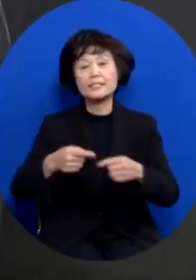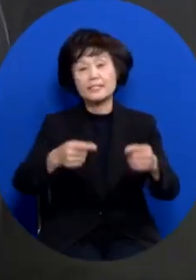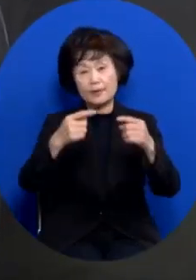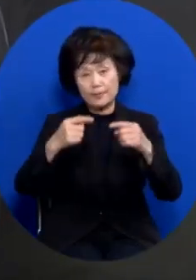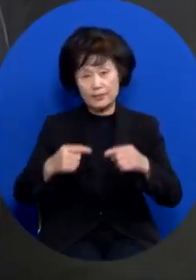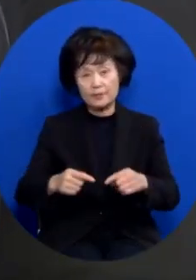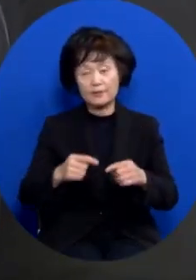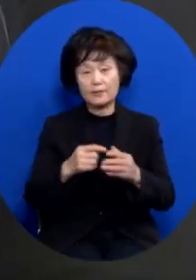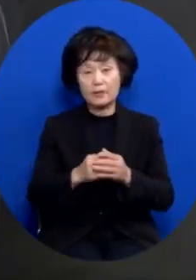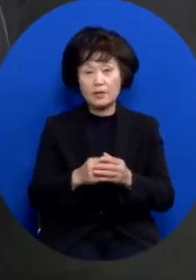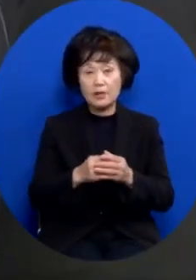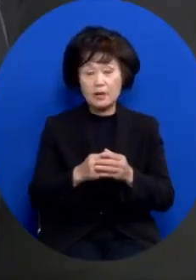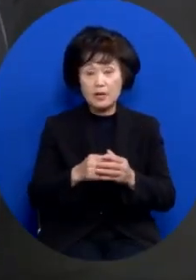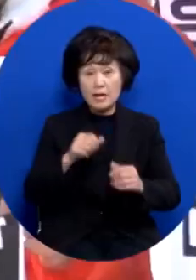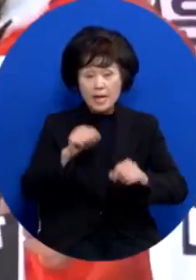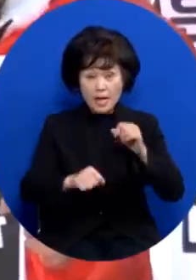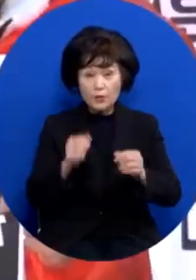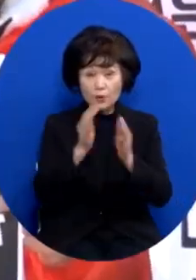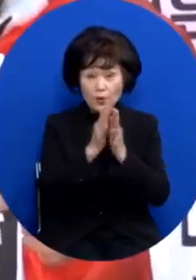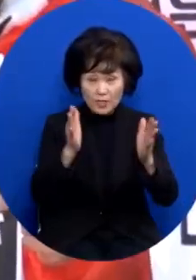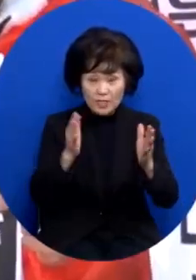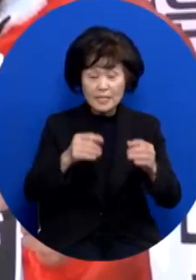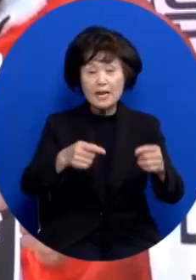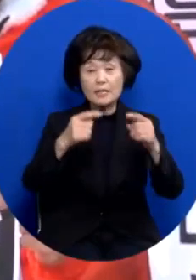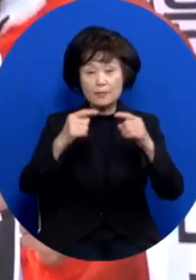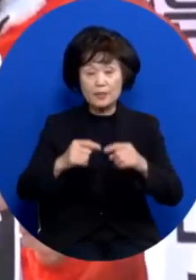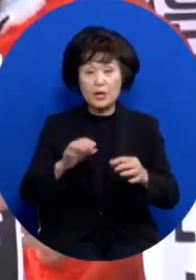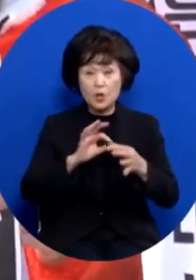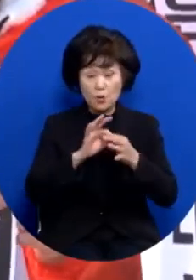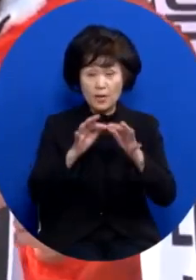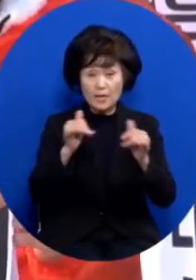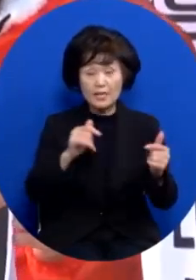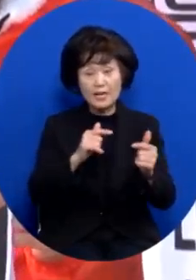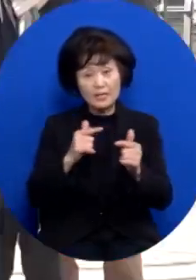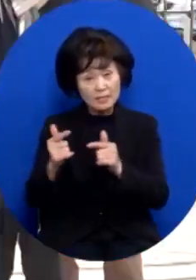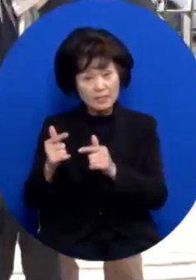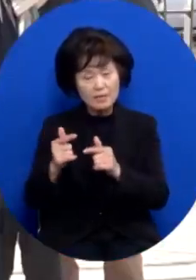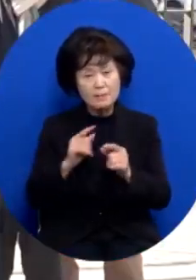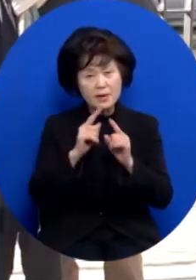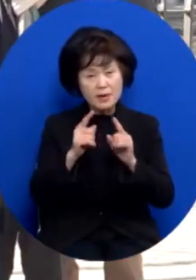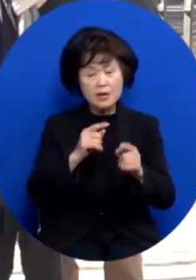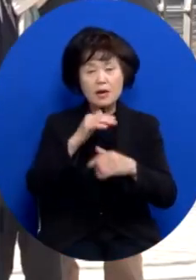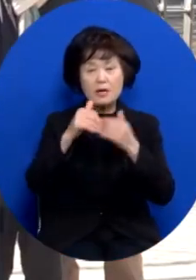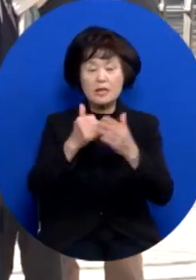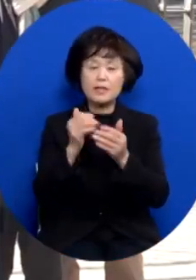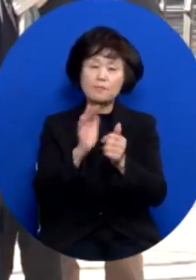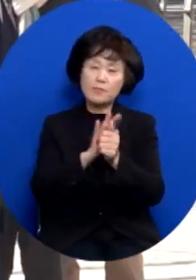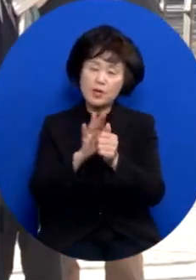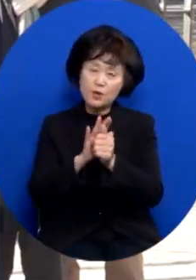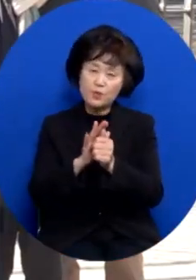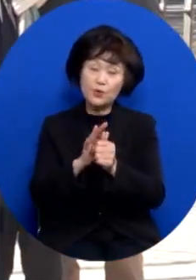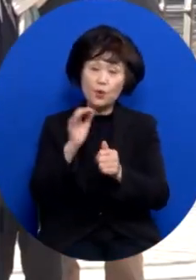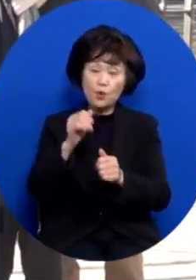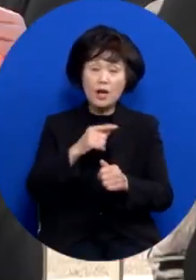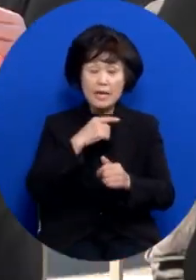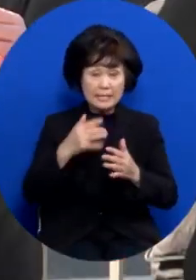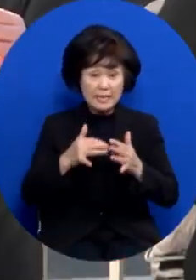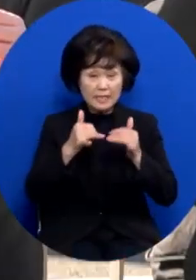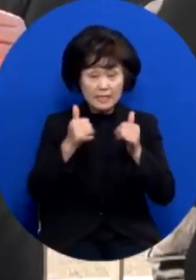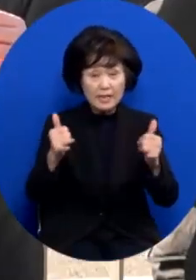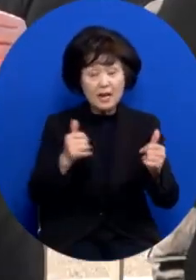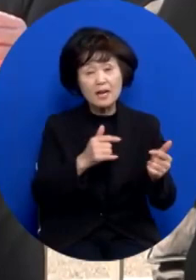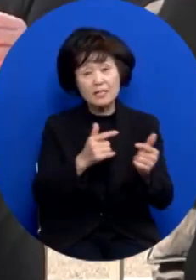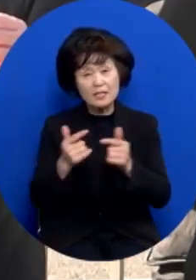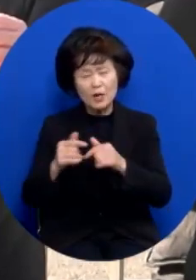참여합니다. 출범 기자회견에 참석한 관계자들은 하나님의 위로가 희생자를 비롯한 모든 사람들에게 깃들기를